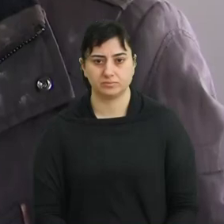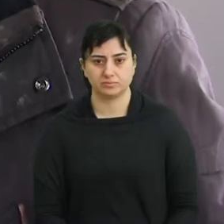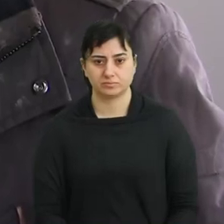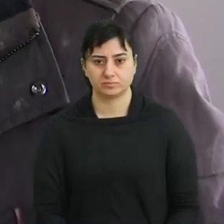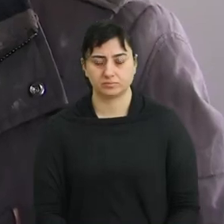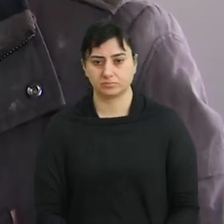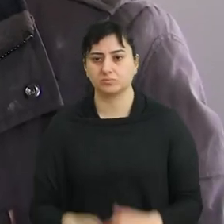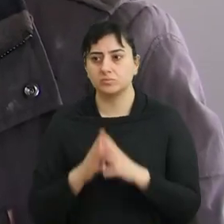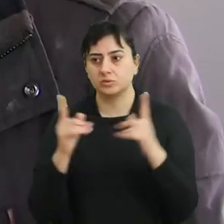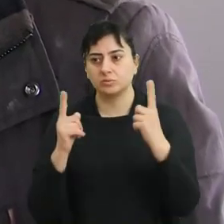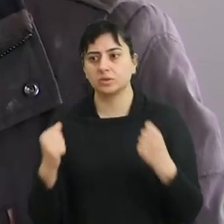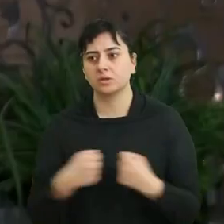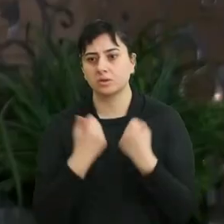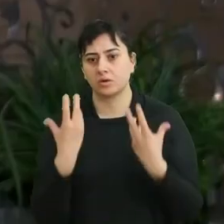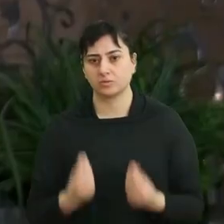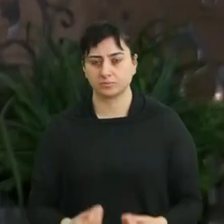Büyük bir aksilik.